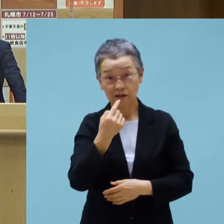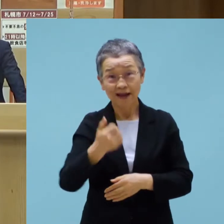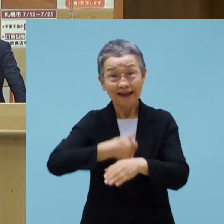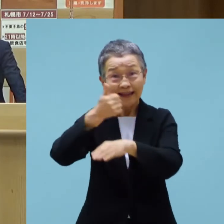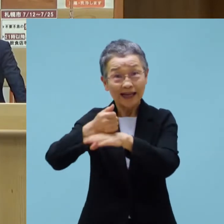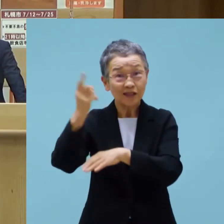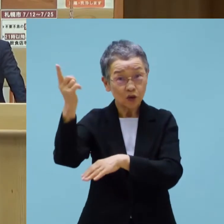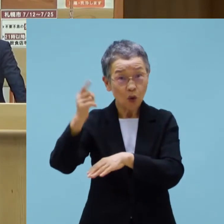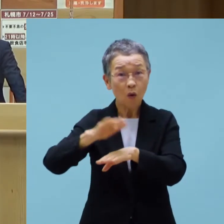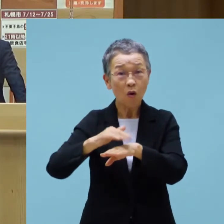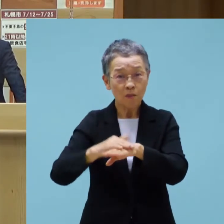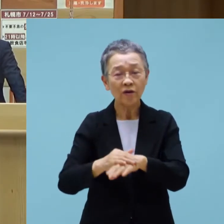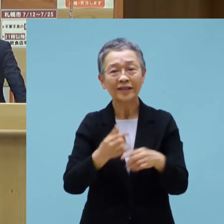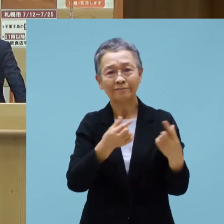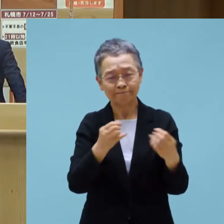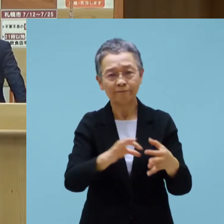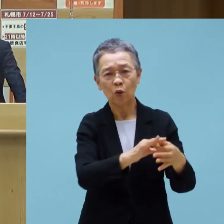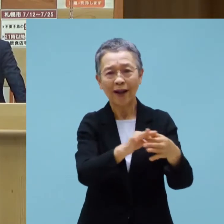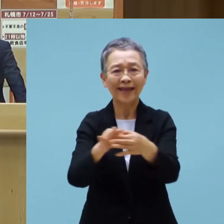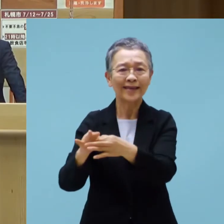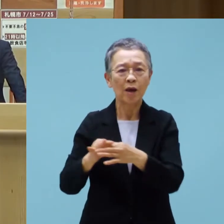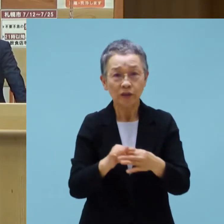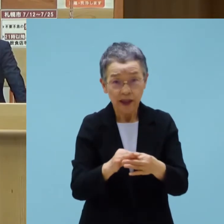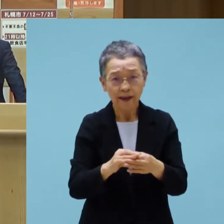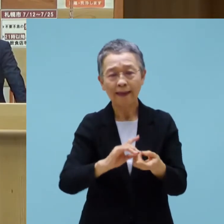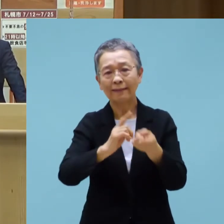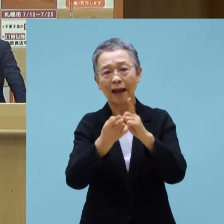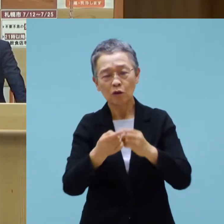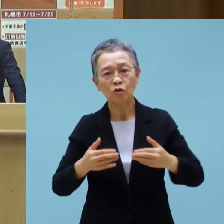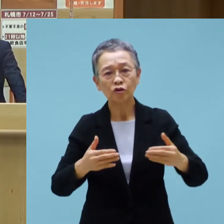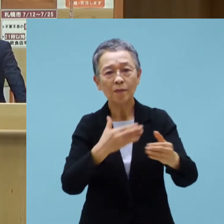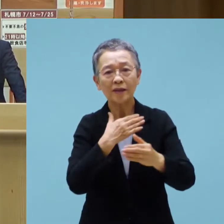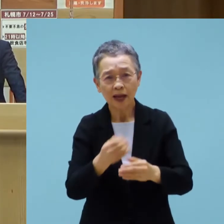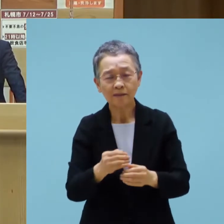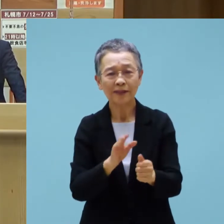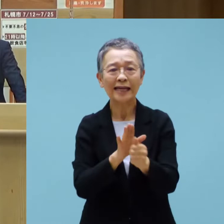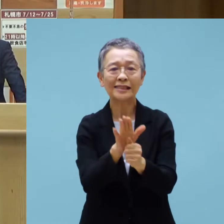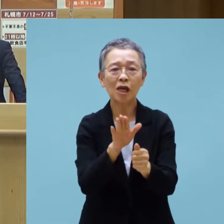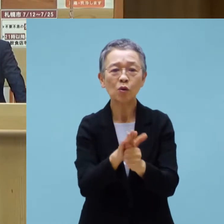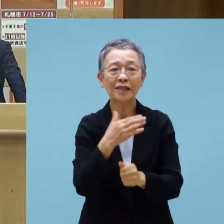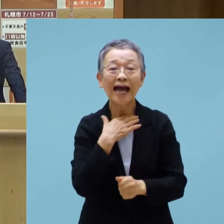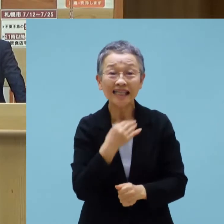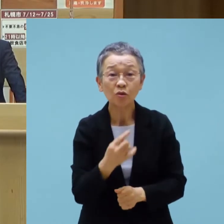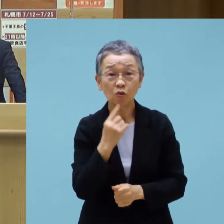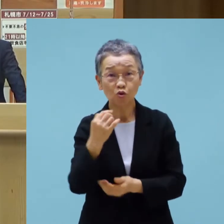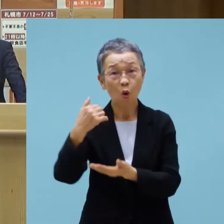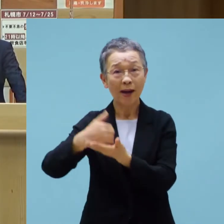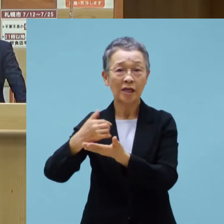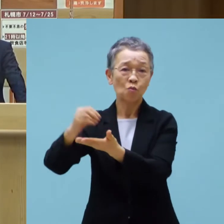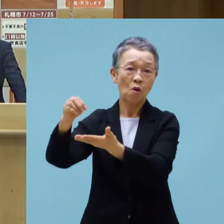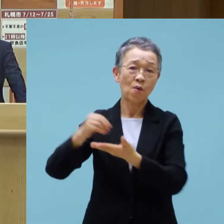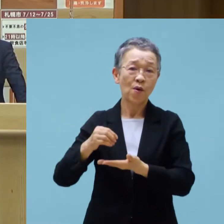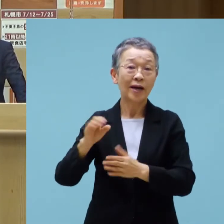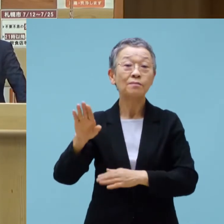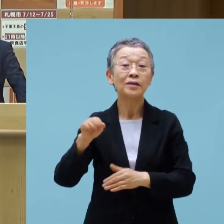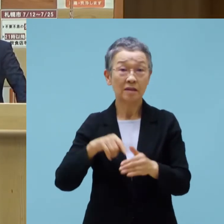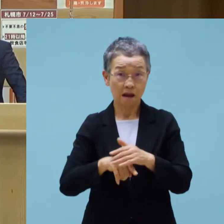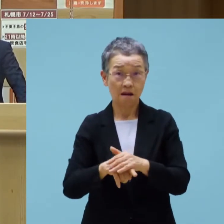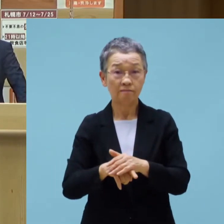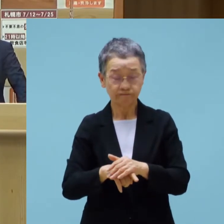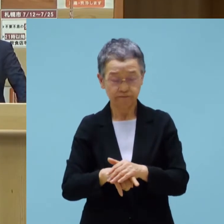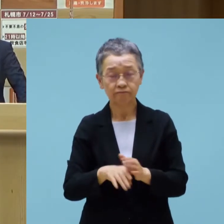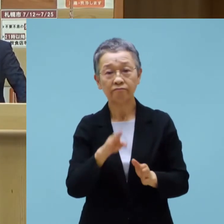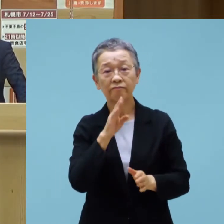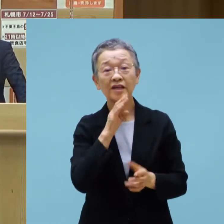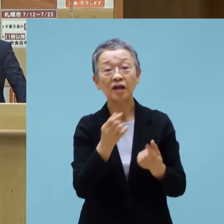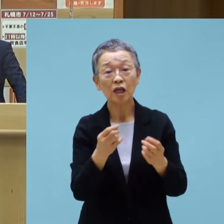のしっかり連携して対応していきたい、また支援をしていきたいというお話もありました。で、その確かに北海道